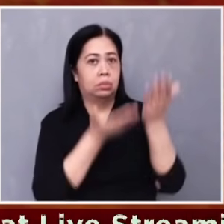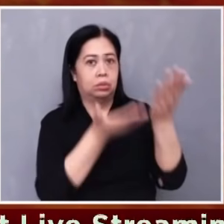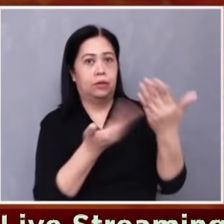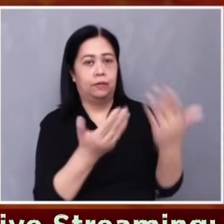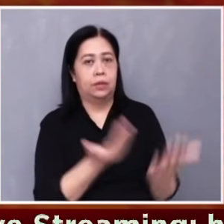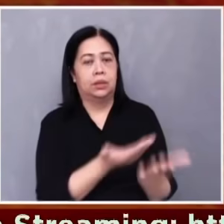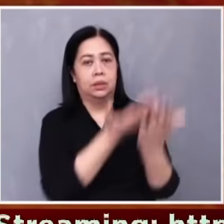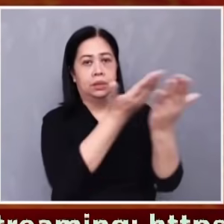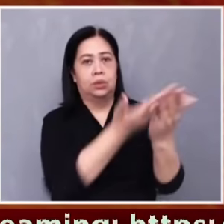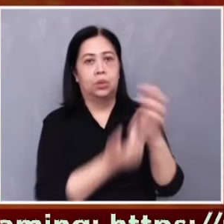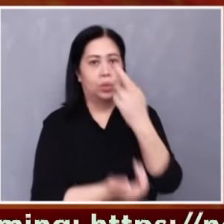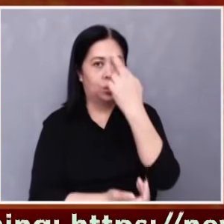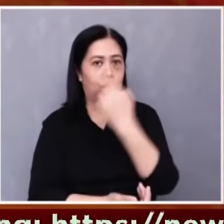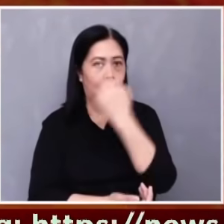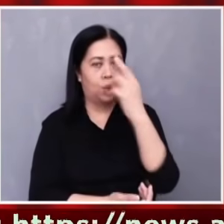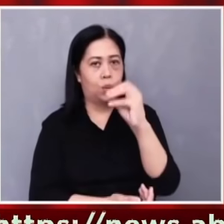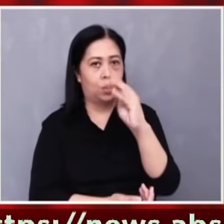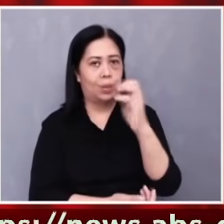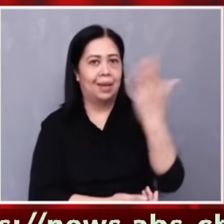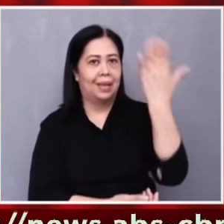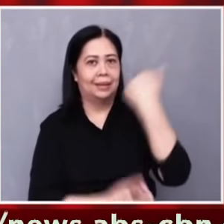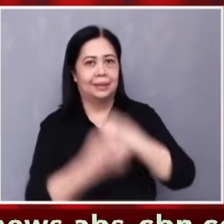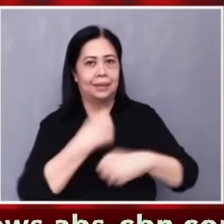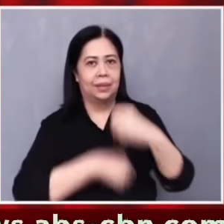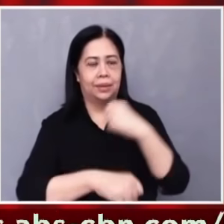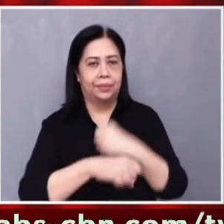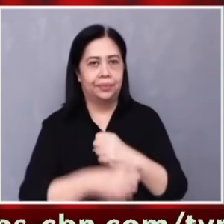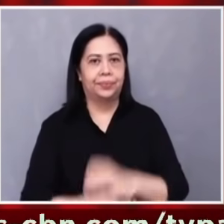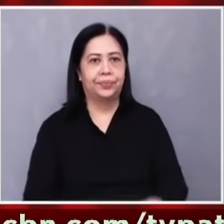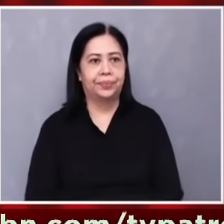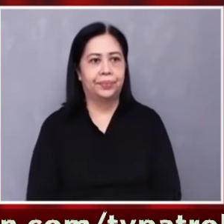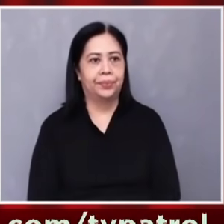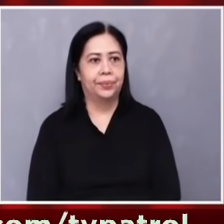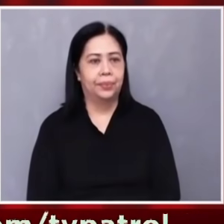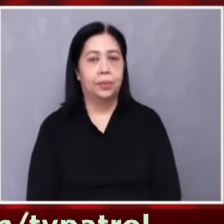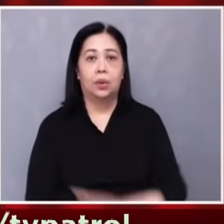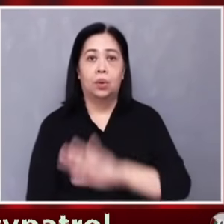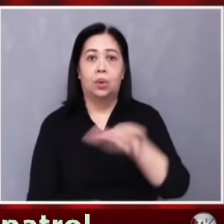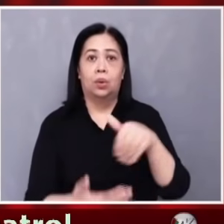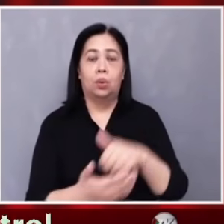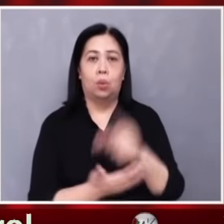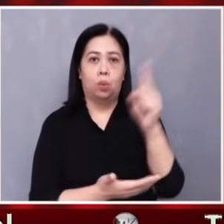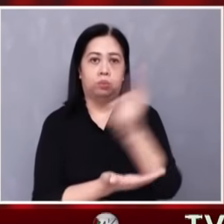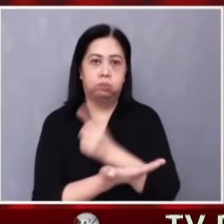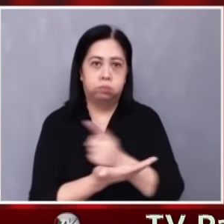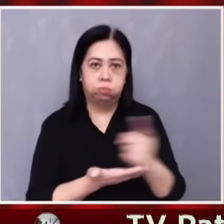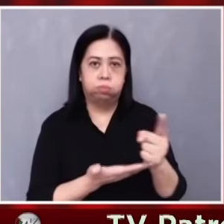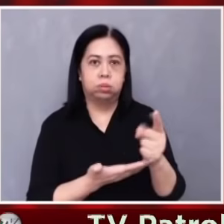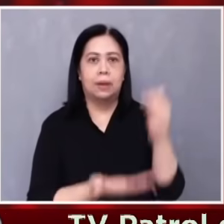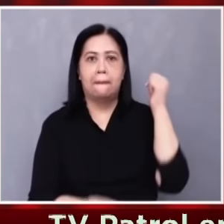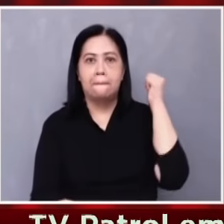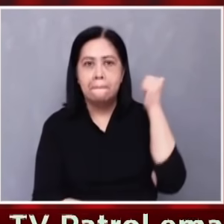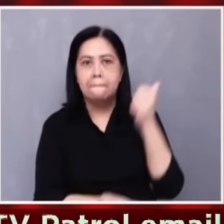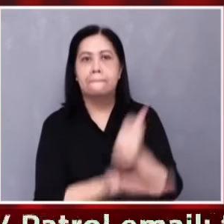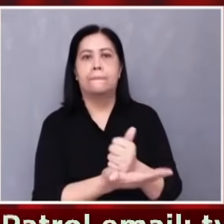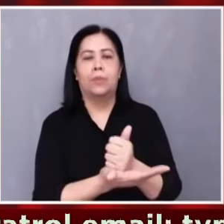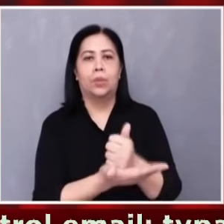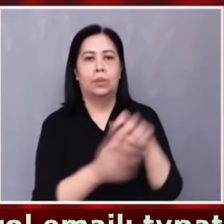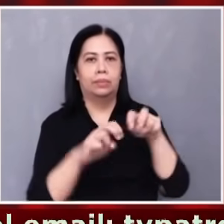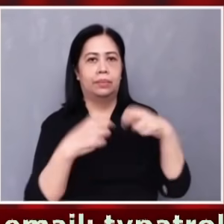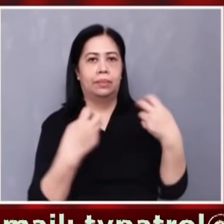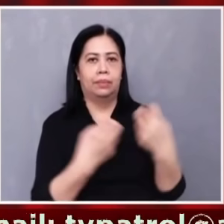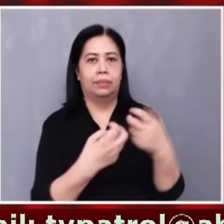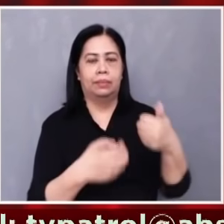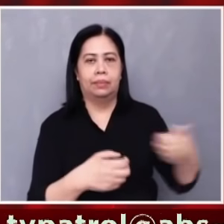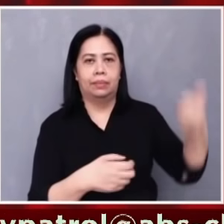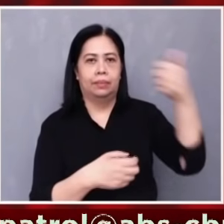noong Hunyo ng nakaraang taon. At noong isang linggo, inaprubahan ng Theological Commission ng Congregation